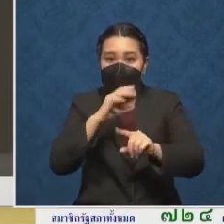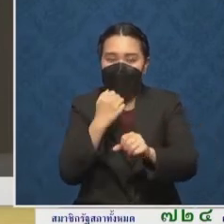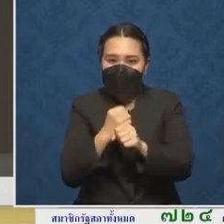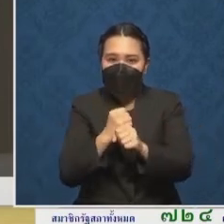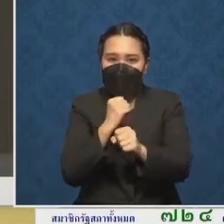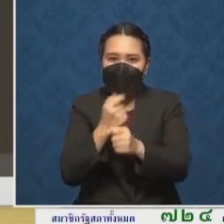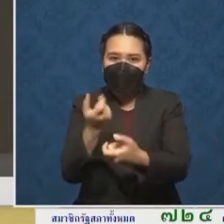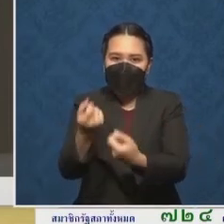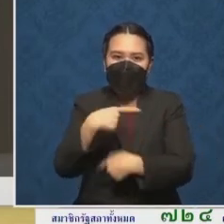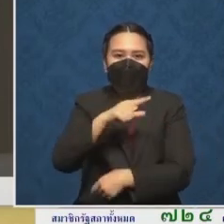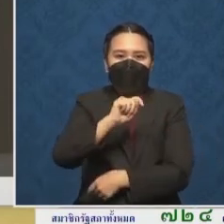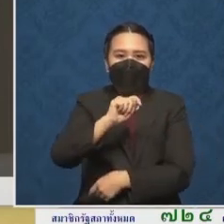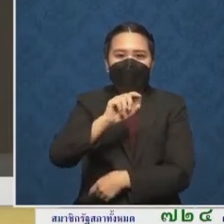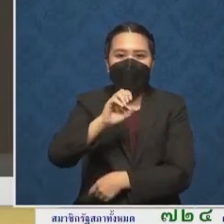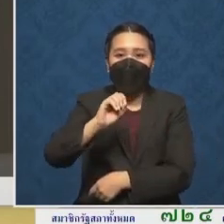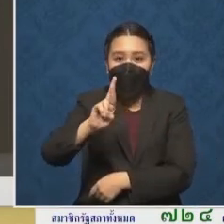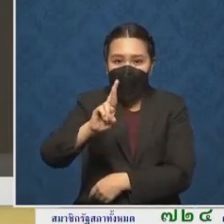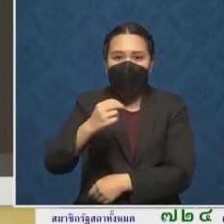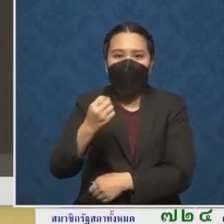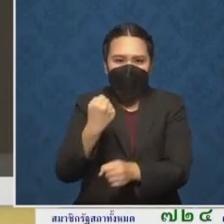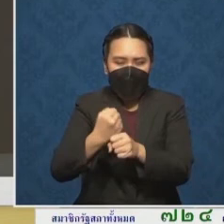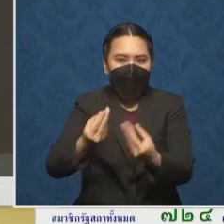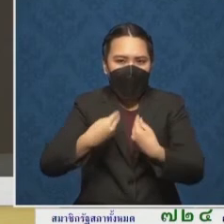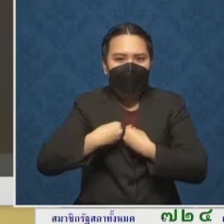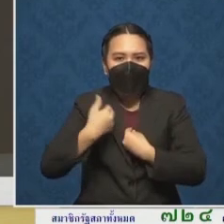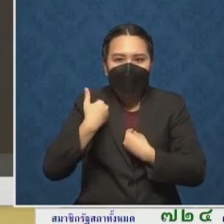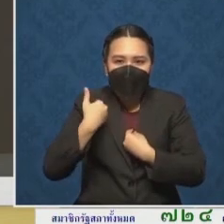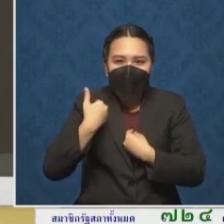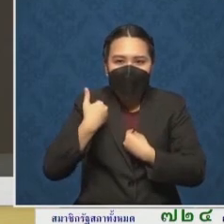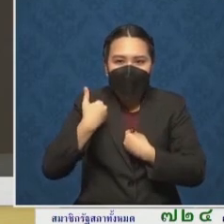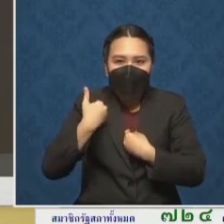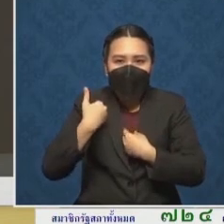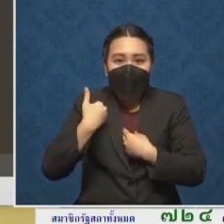เขียน TOR ให้ก็มีผลก็คือ